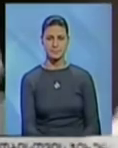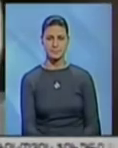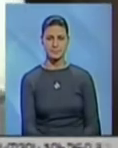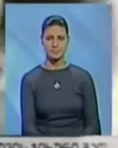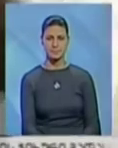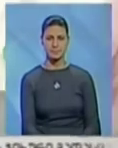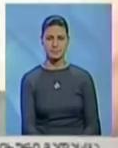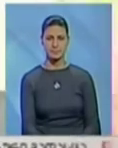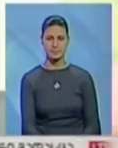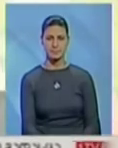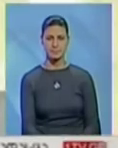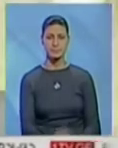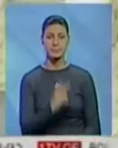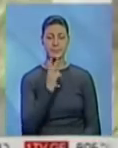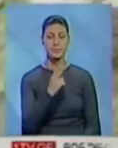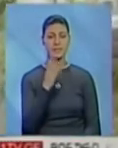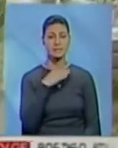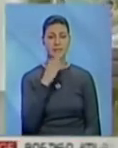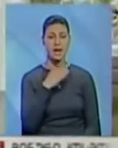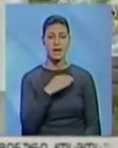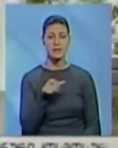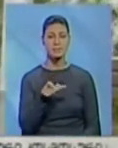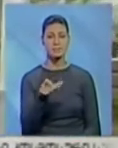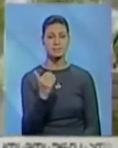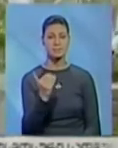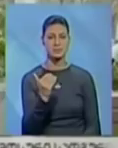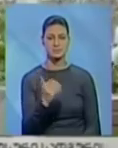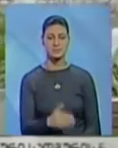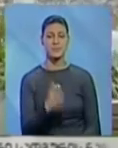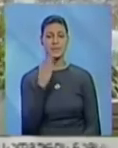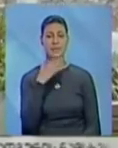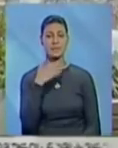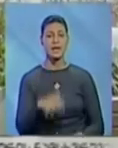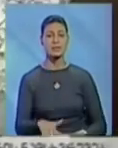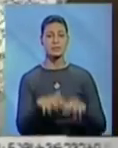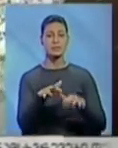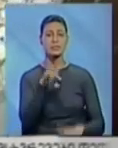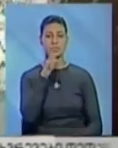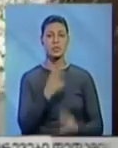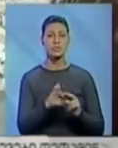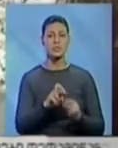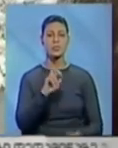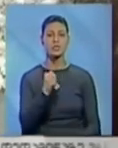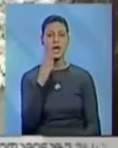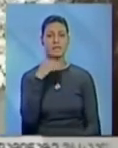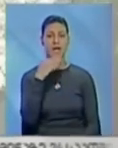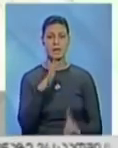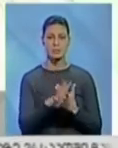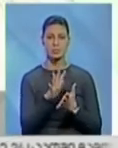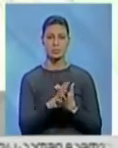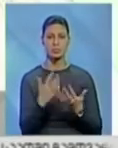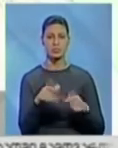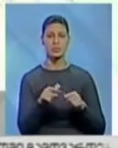მე და დაინახოთ, აი რა წყალს დავხვანთ, ფაქტურად წყლის წყალსა. დინარის ადიდების გამო ჭებში სასმელი წყალიც დაბინძურდა.